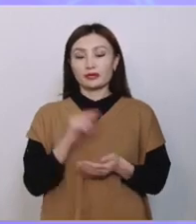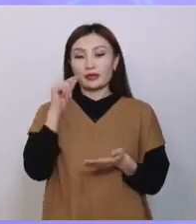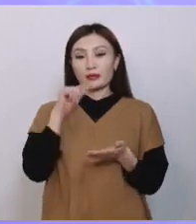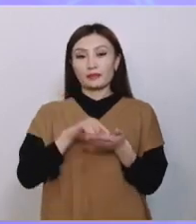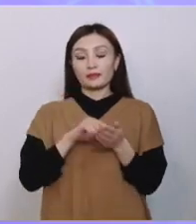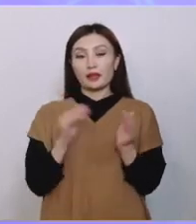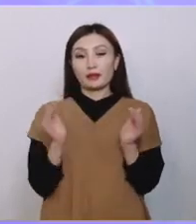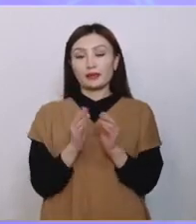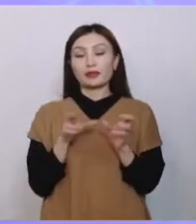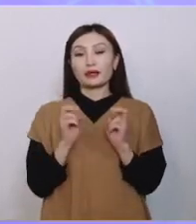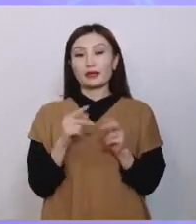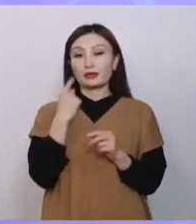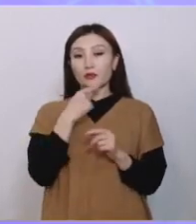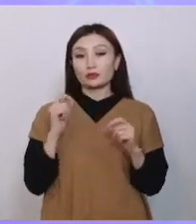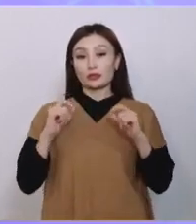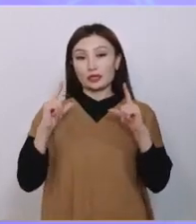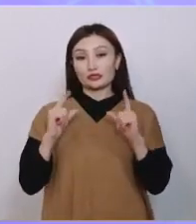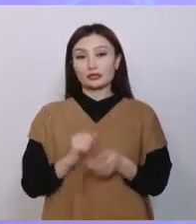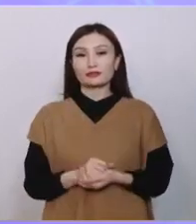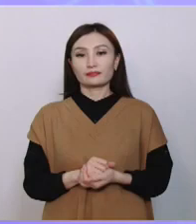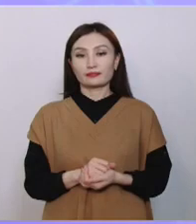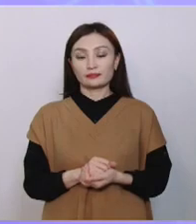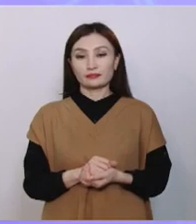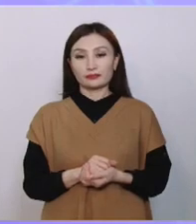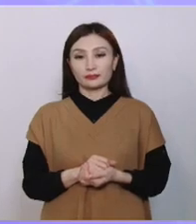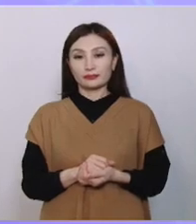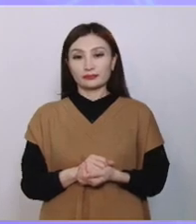Балапандар қантип оздорын ашат?